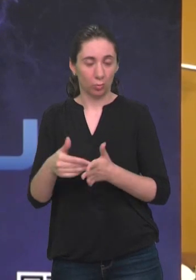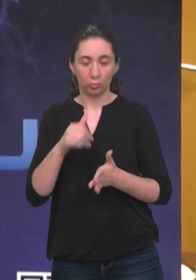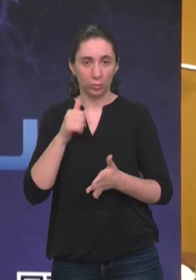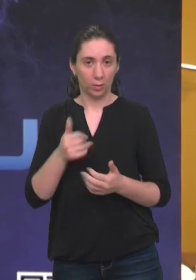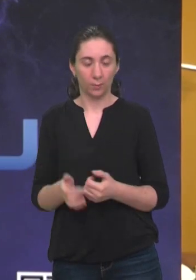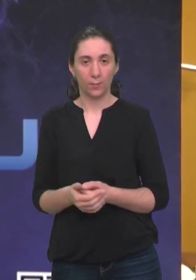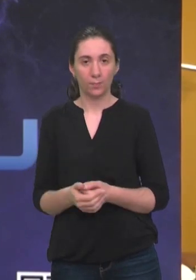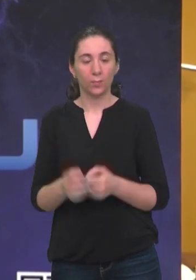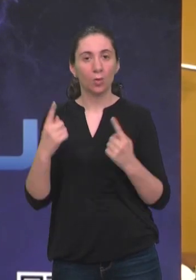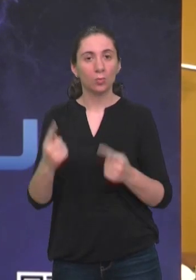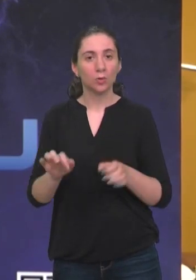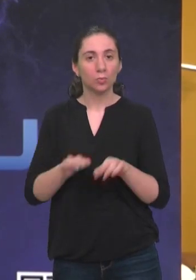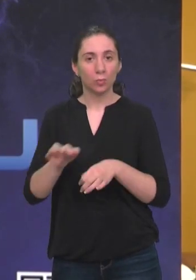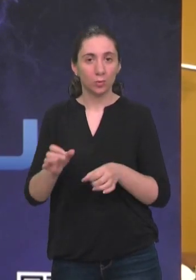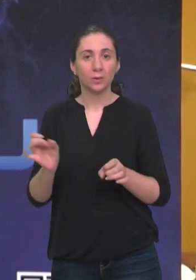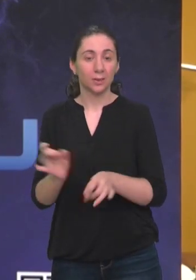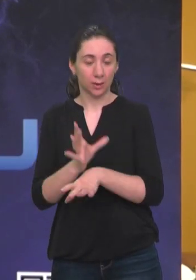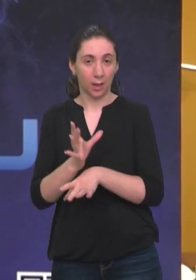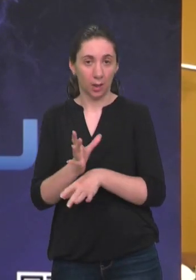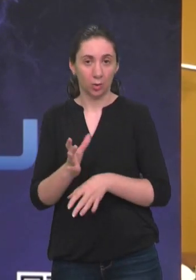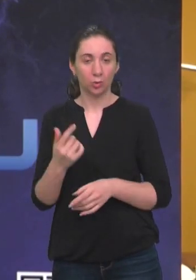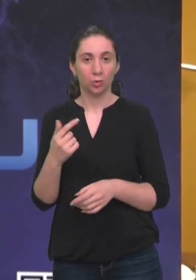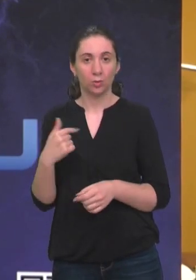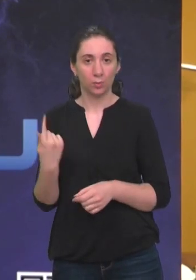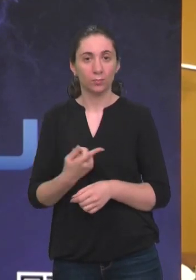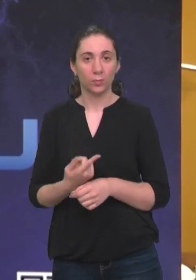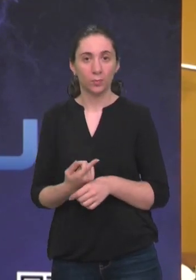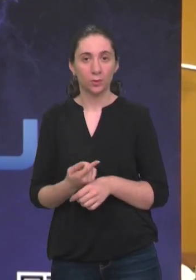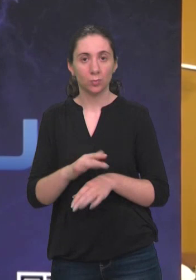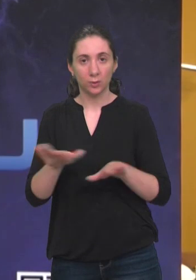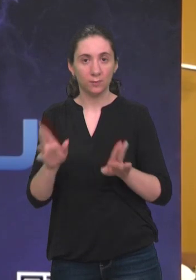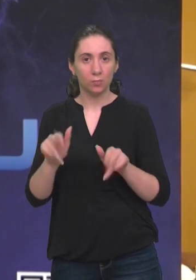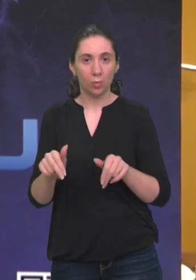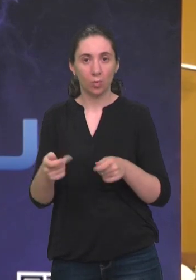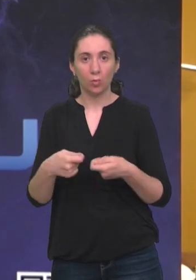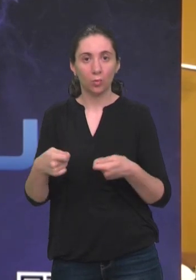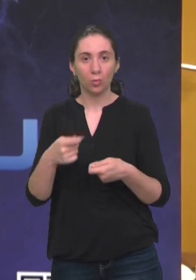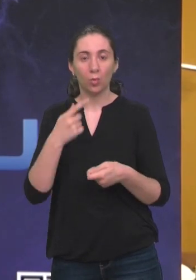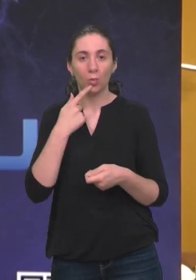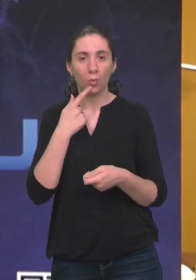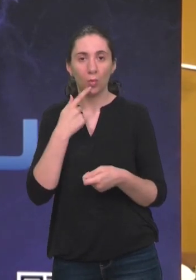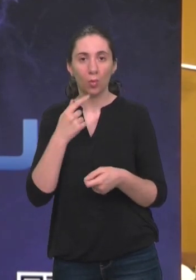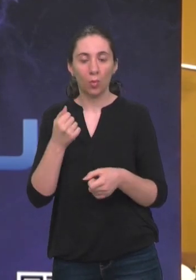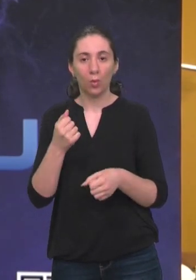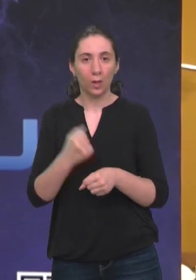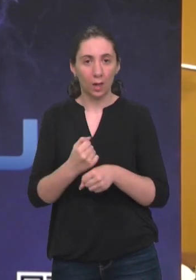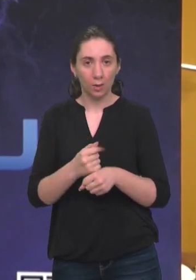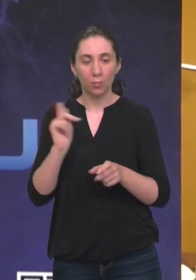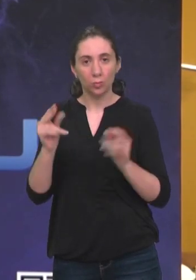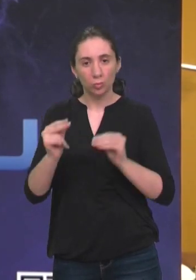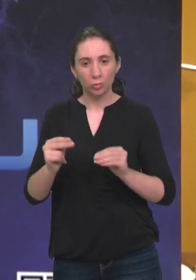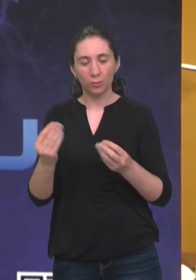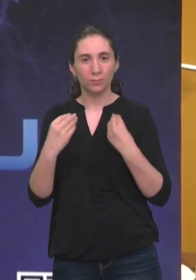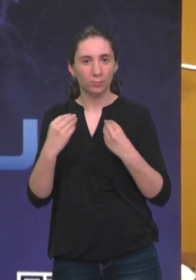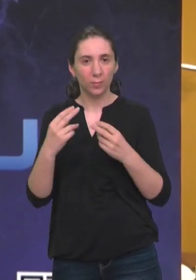I zato postoje projekti Sva sreća, pa smo svi morali u udrugama koje radimo, sustavno se educiramo, radimo na